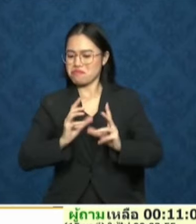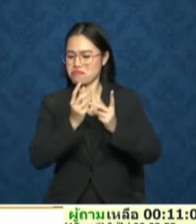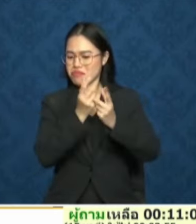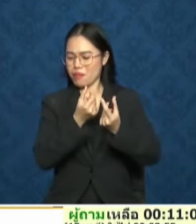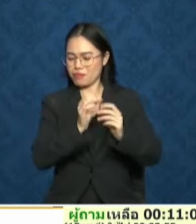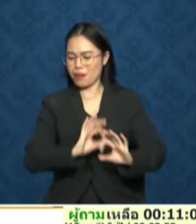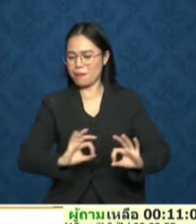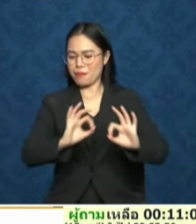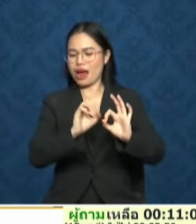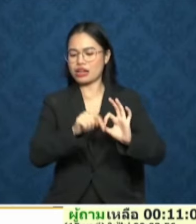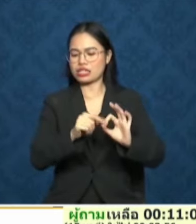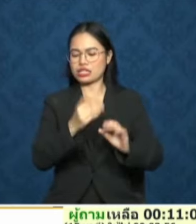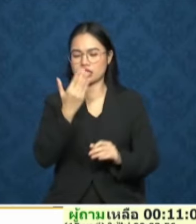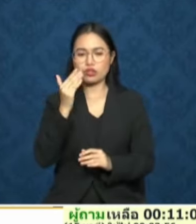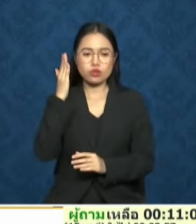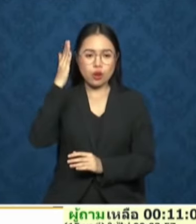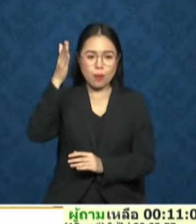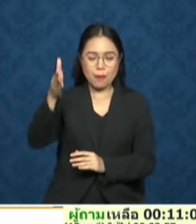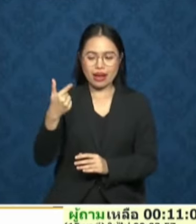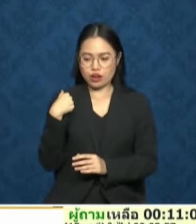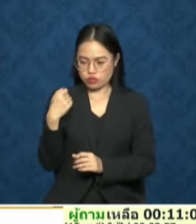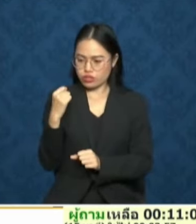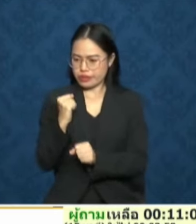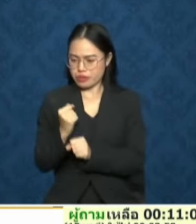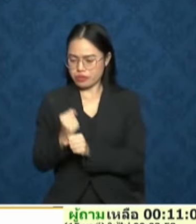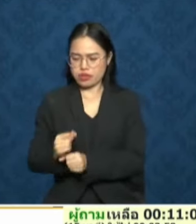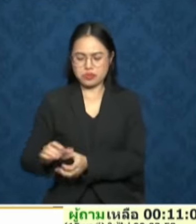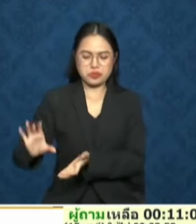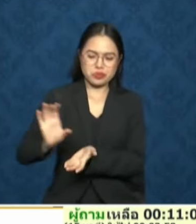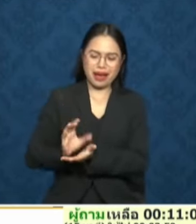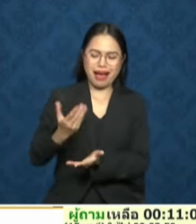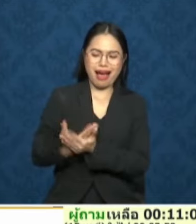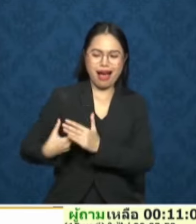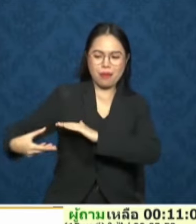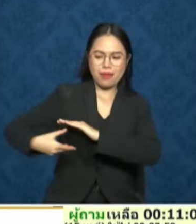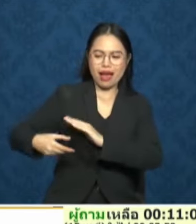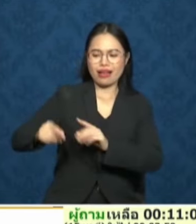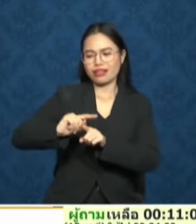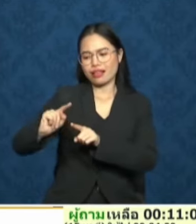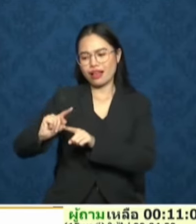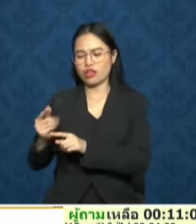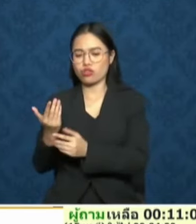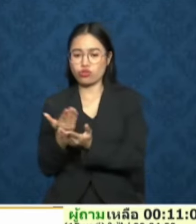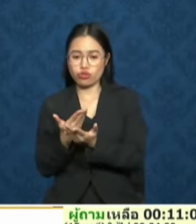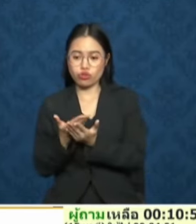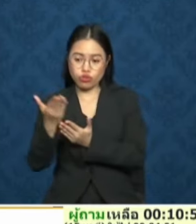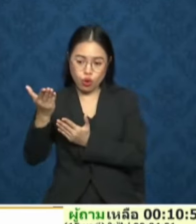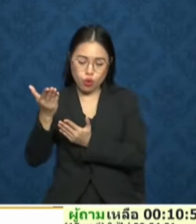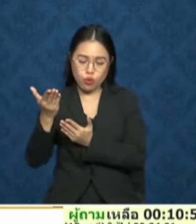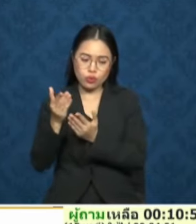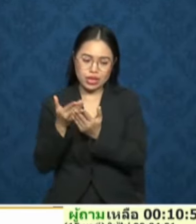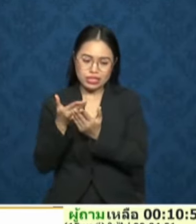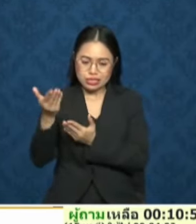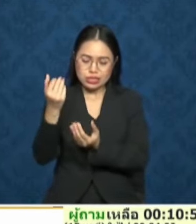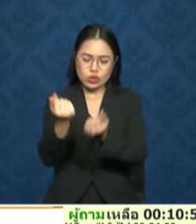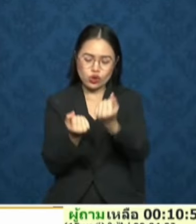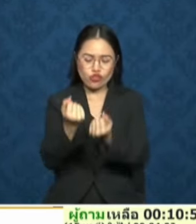สารเราอาจะเป็นหมหามหน้าด้านนี้ไปเลยกได้คร ธรม